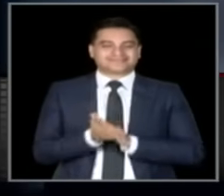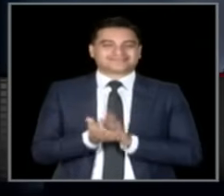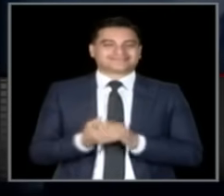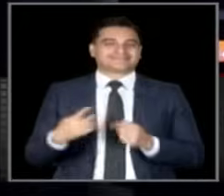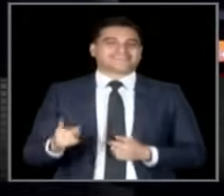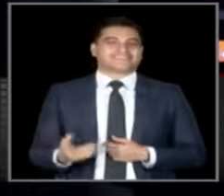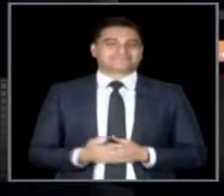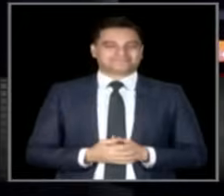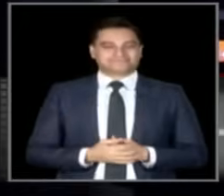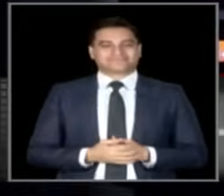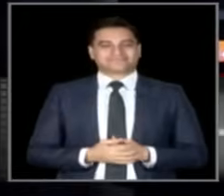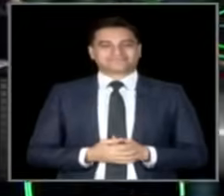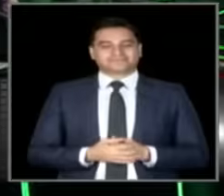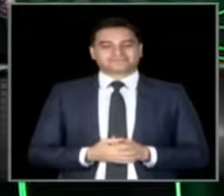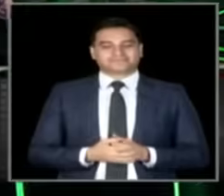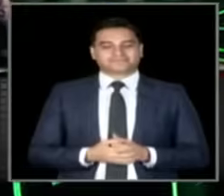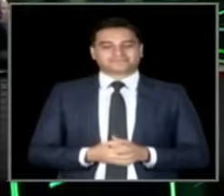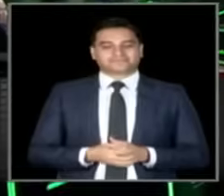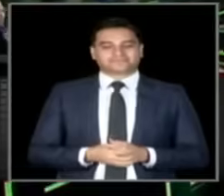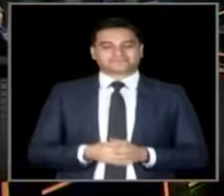لله. إجابة صحيحة.